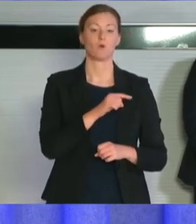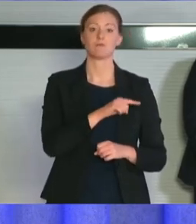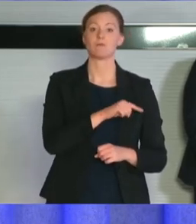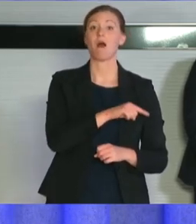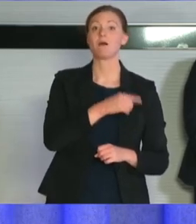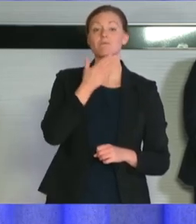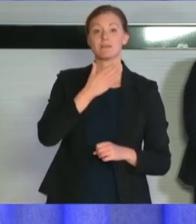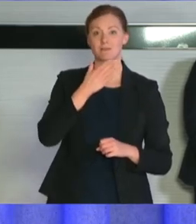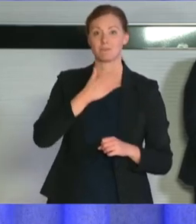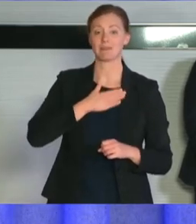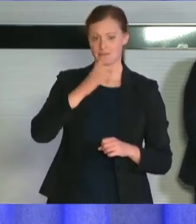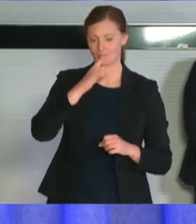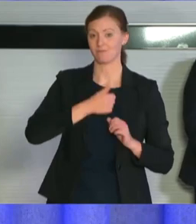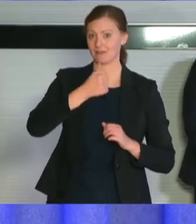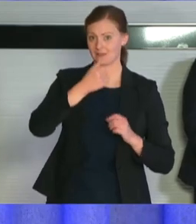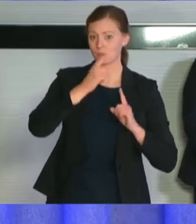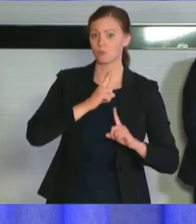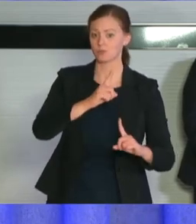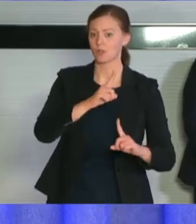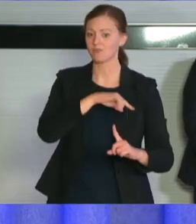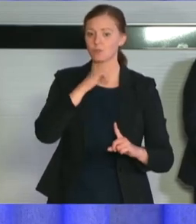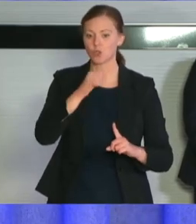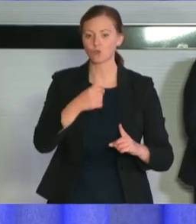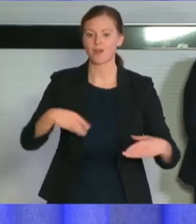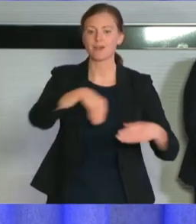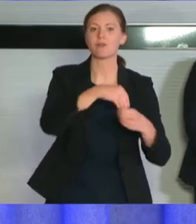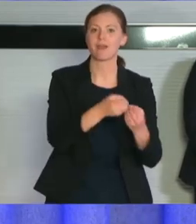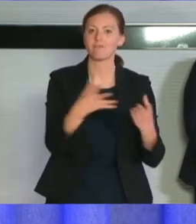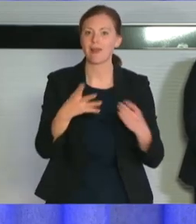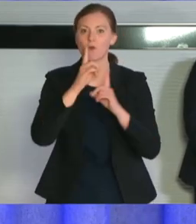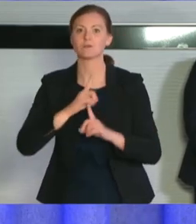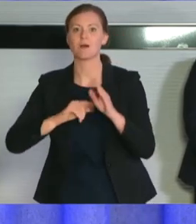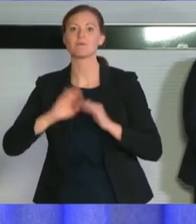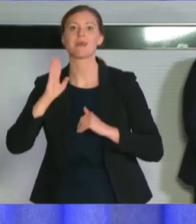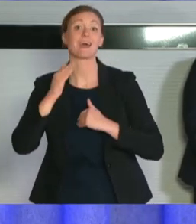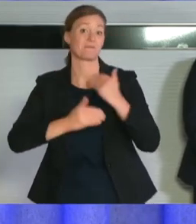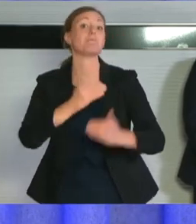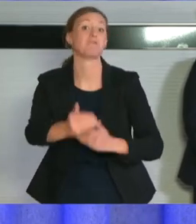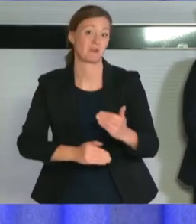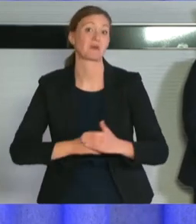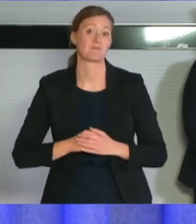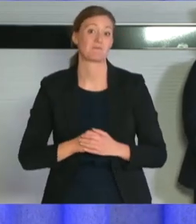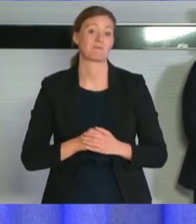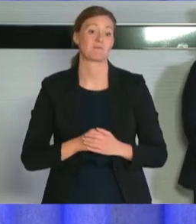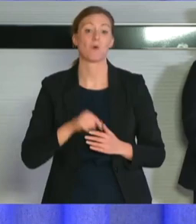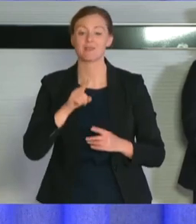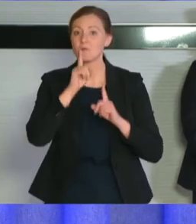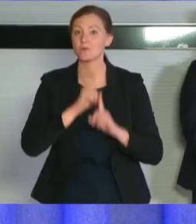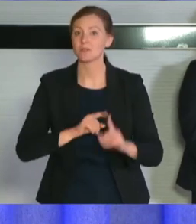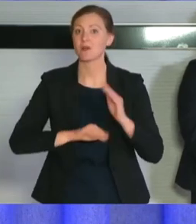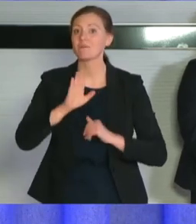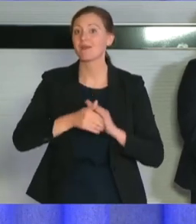viktigste budskap at fremover måtte vi både skape mer og inkludere flere. Og det budskapet blir enda